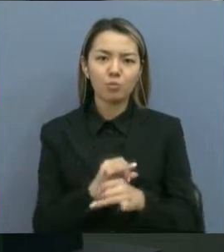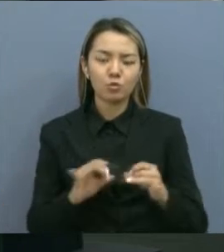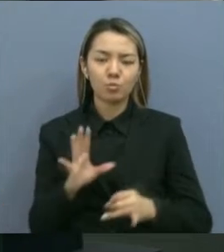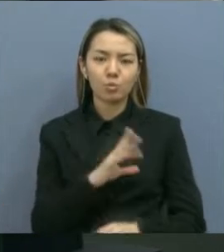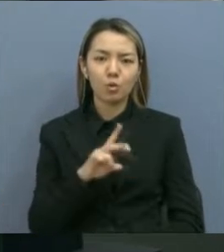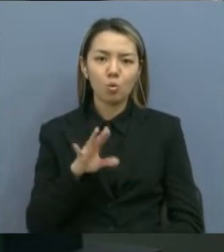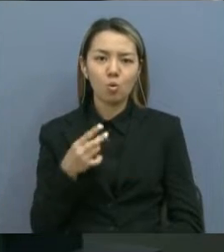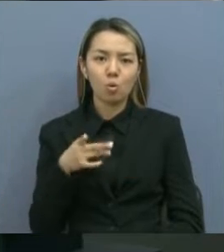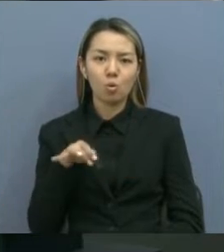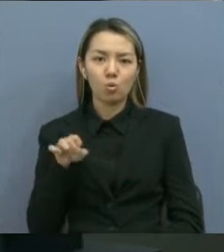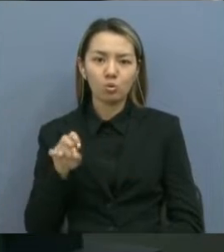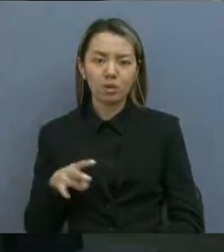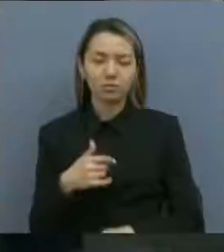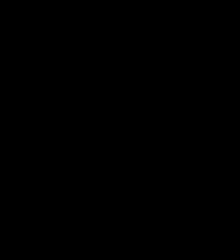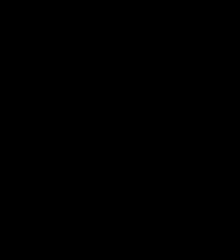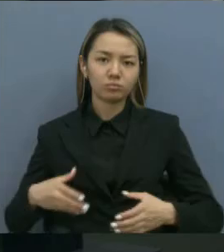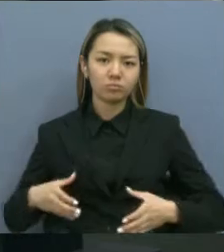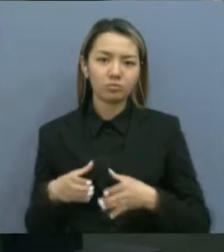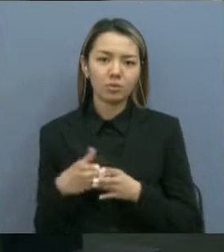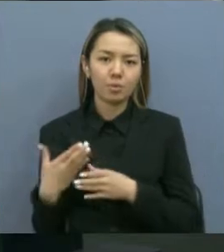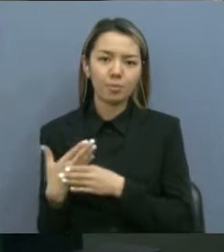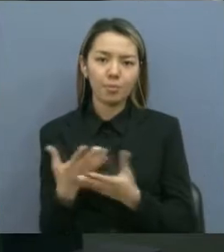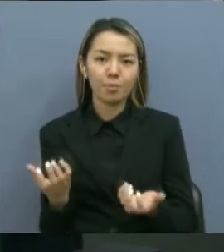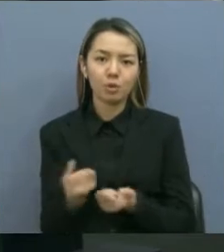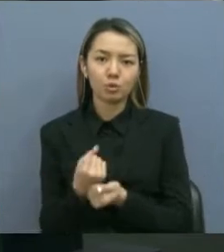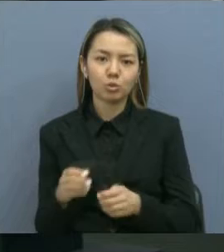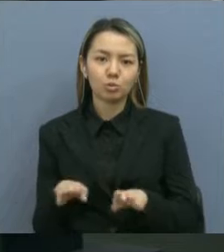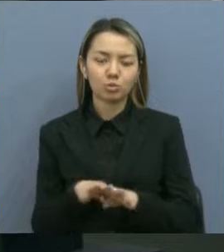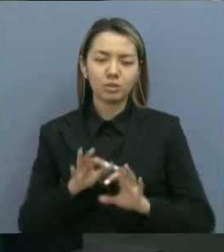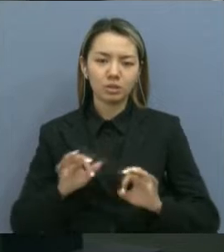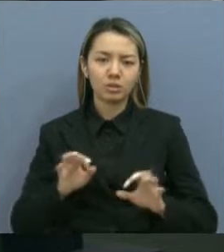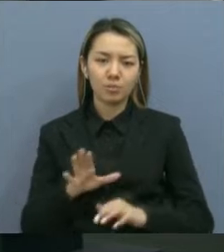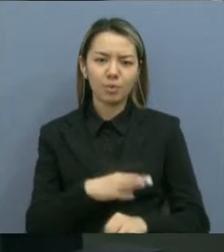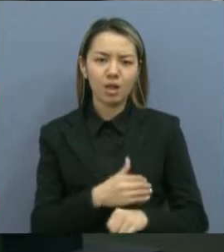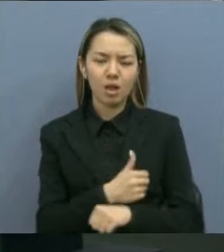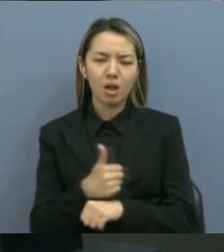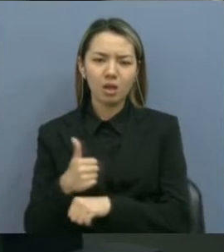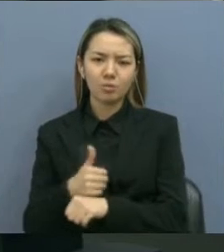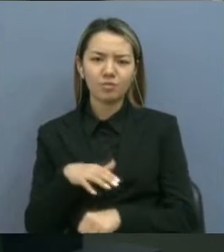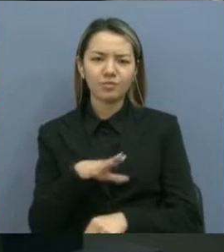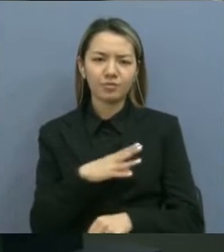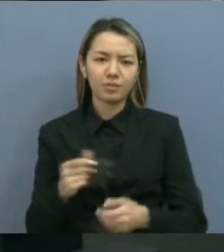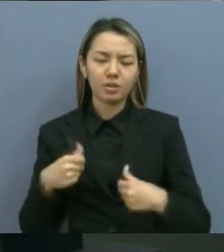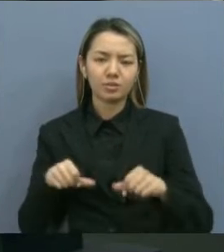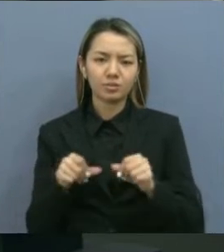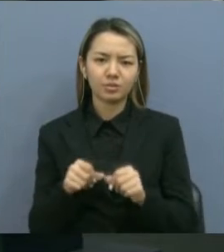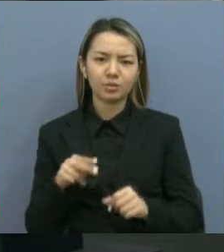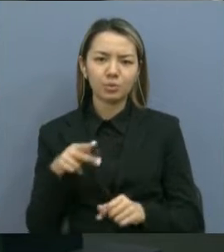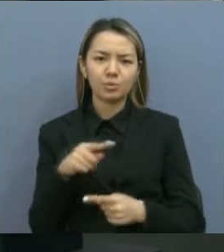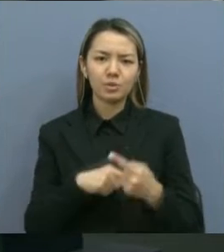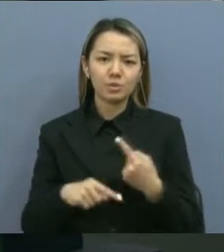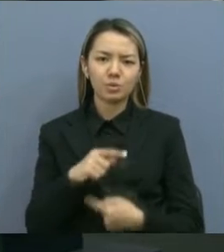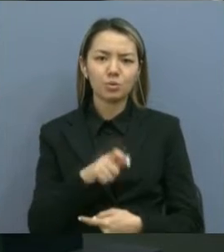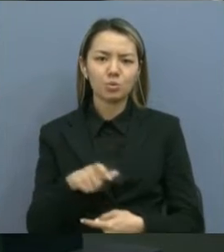Отан партиясы филиалдары тарапынан көрсетіліп жатқан қолдау да сөз болды. Әкімдер төтенше жағдай кезінде адамдар мен бизнесті